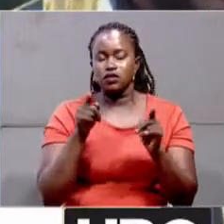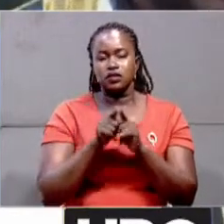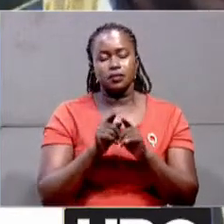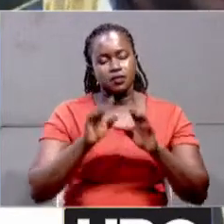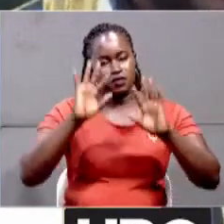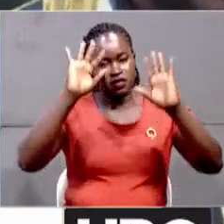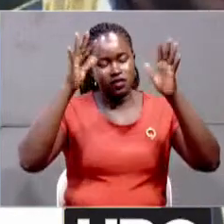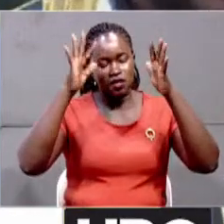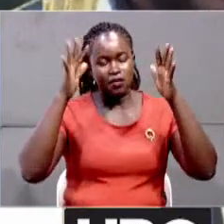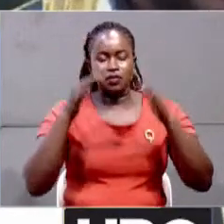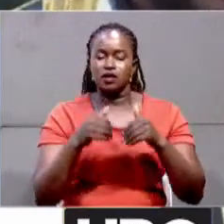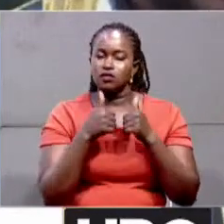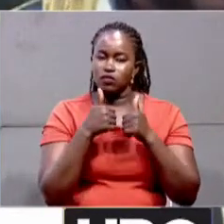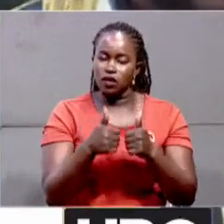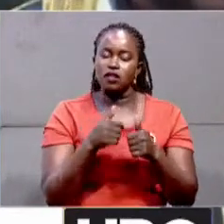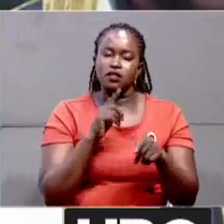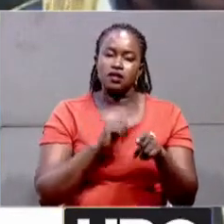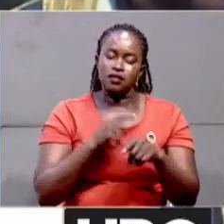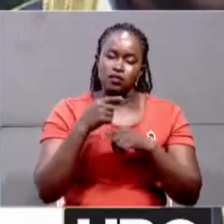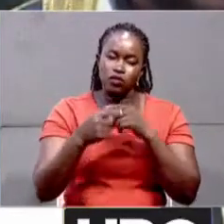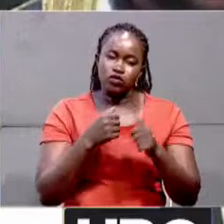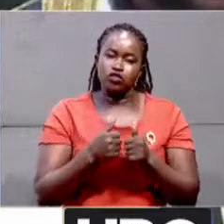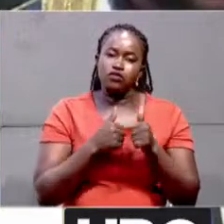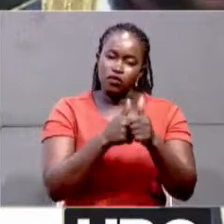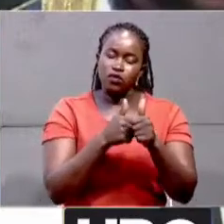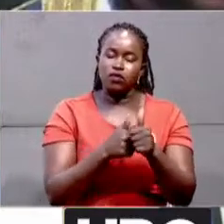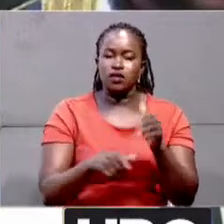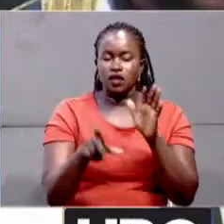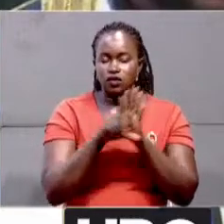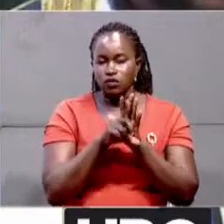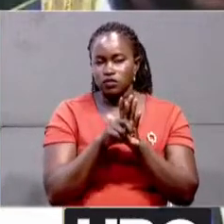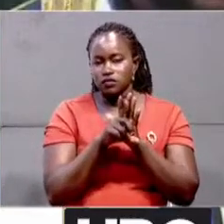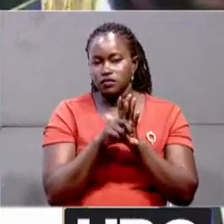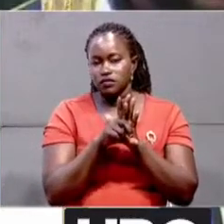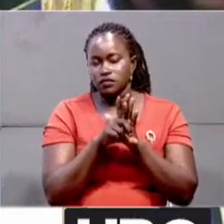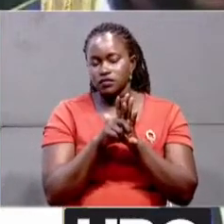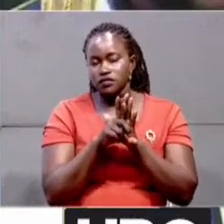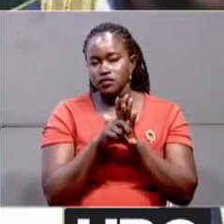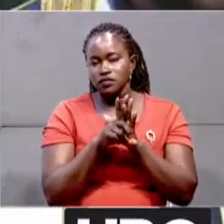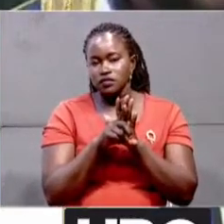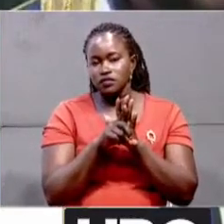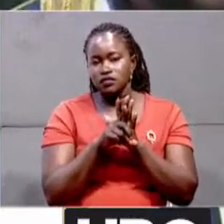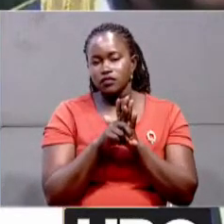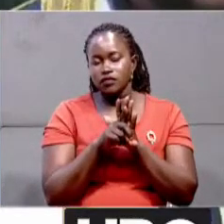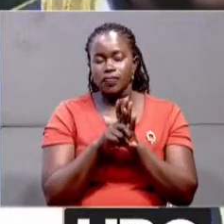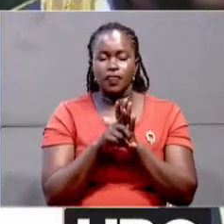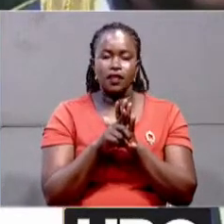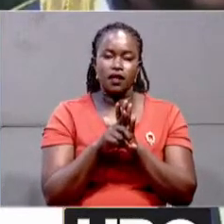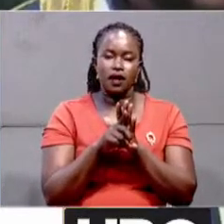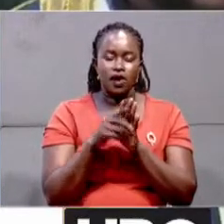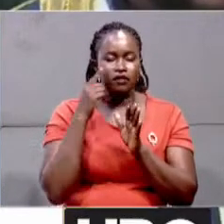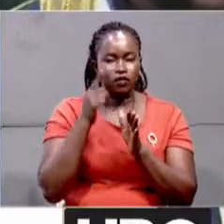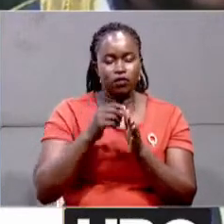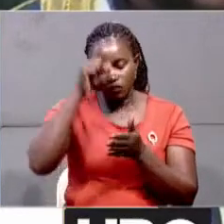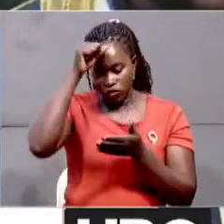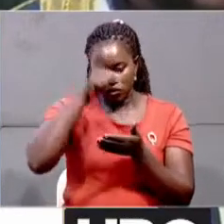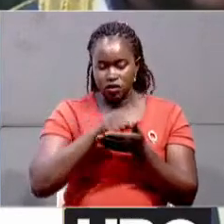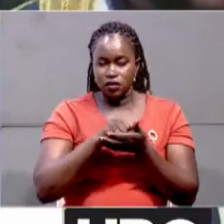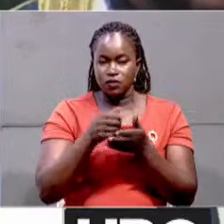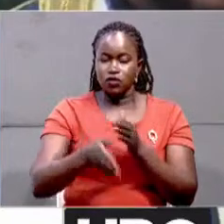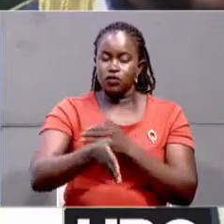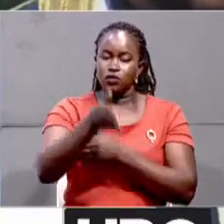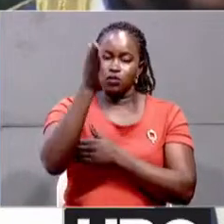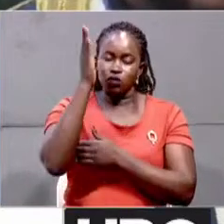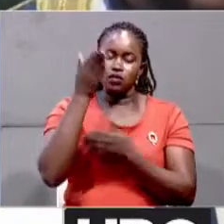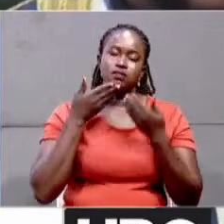n'okujaguza nga mugoberera amateeka n'empisa z'obusiraamu Allah